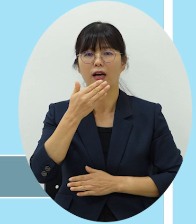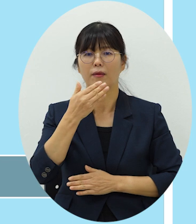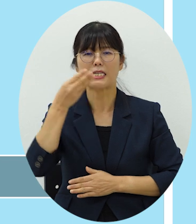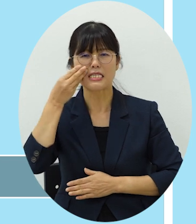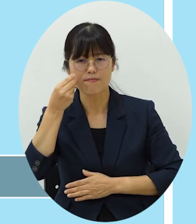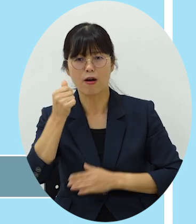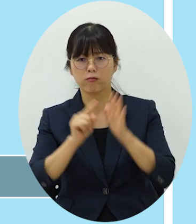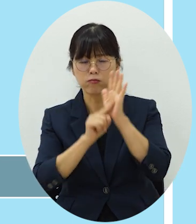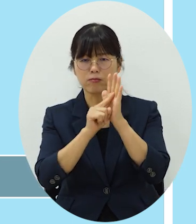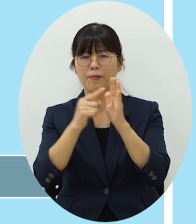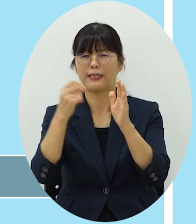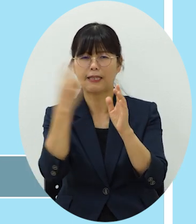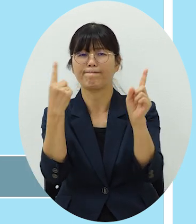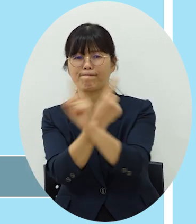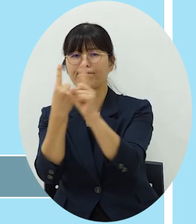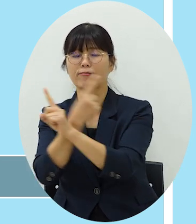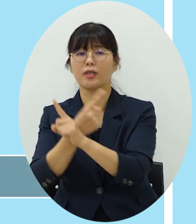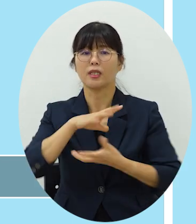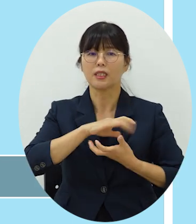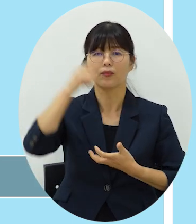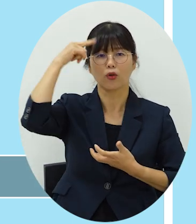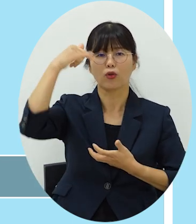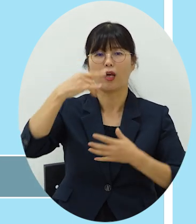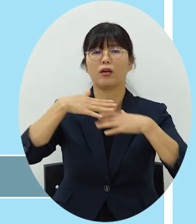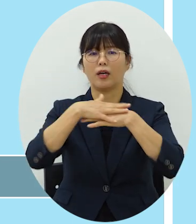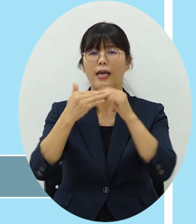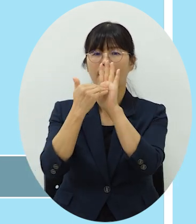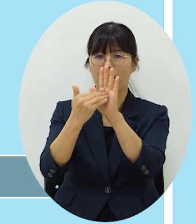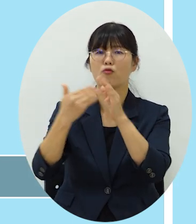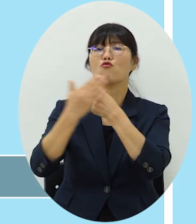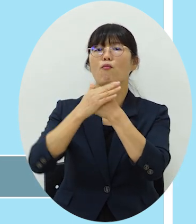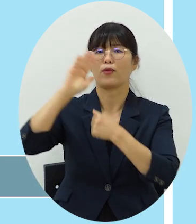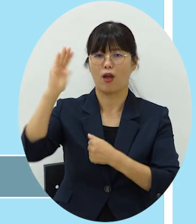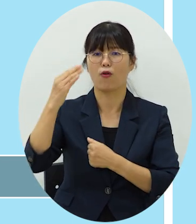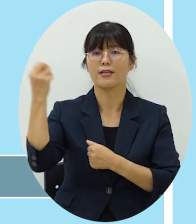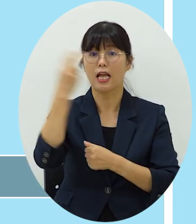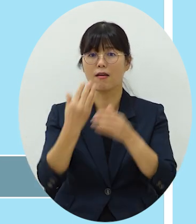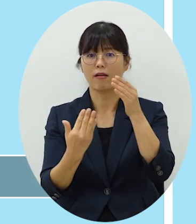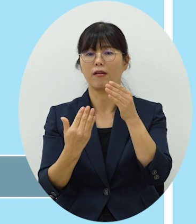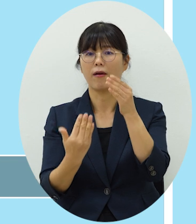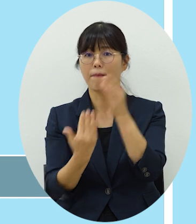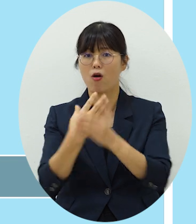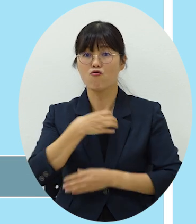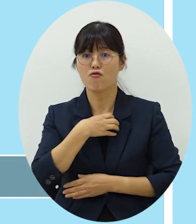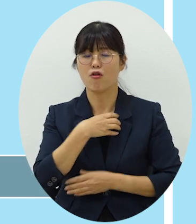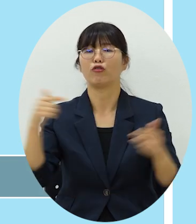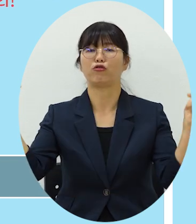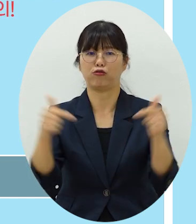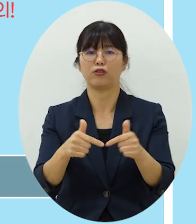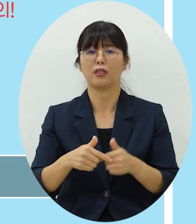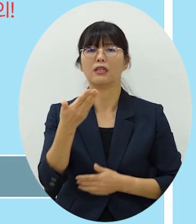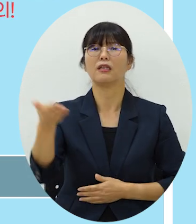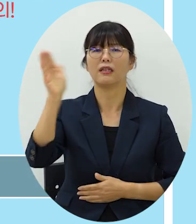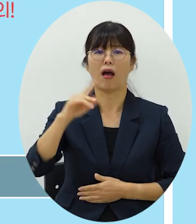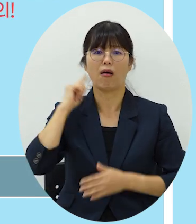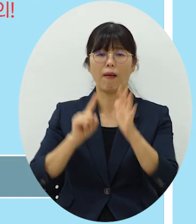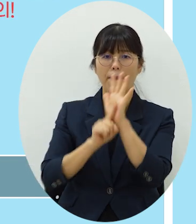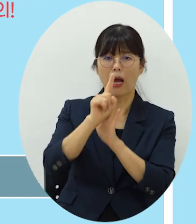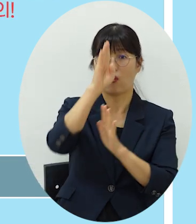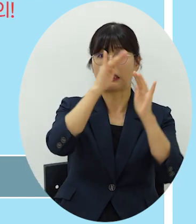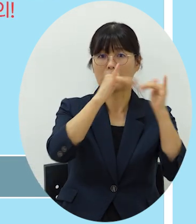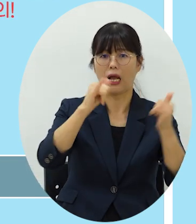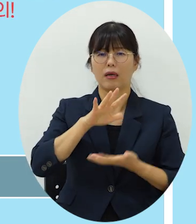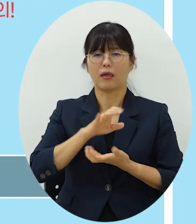콜레스테롤 수치를 개선하여 심뇌혈관 질환 예방에 도움이 되며 재발 위험을 낮춰줍니다. 그러나 고혈압